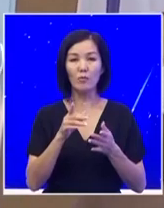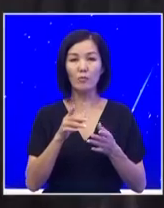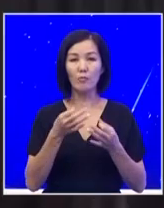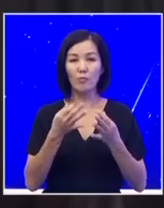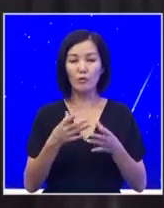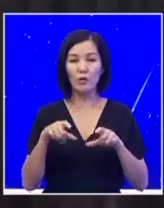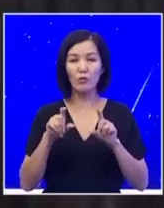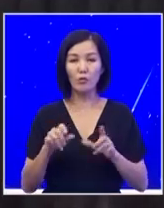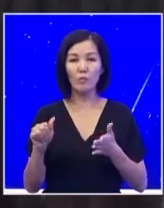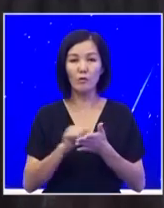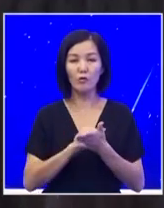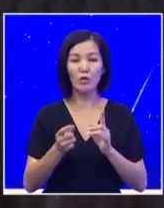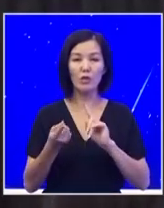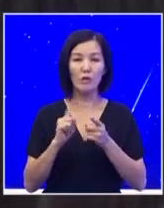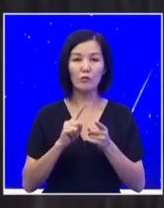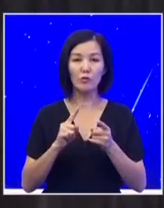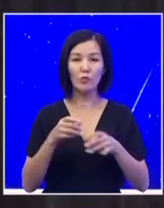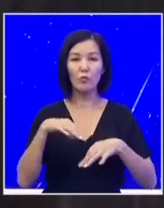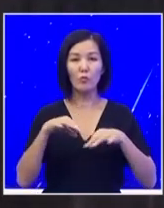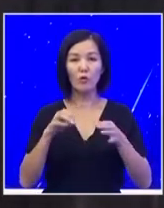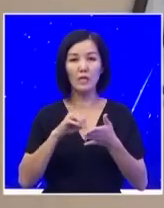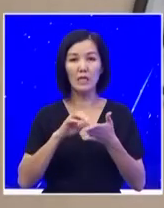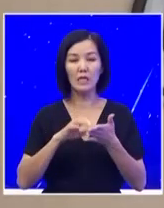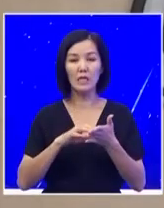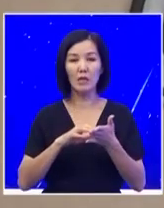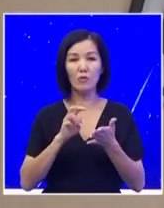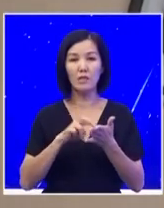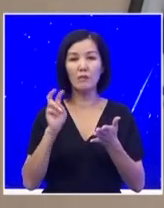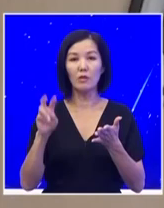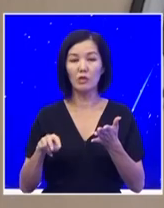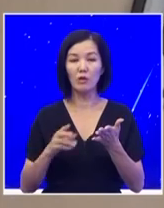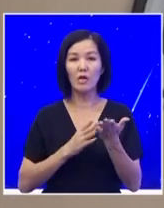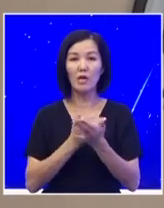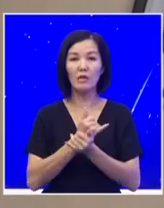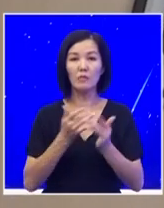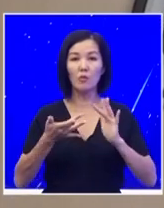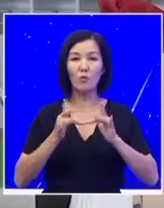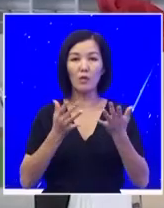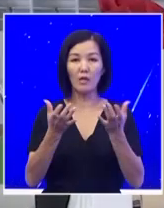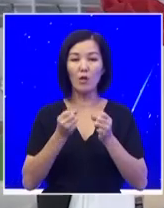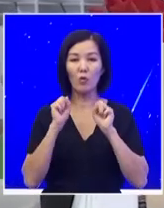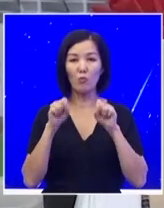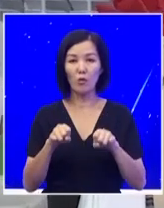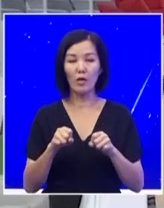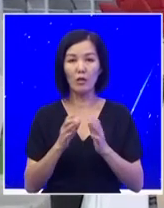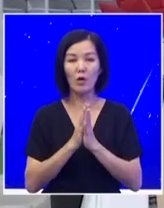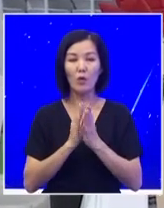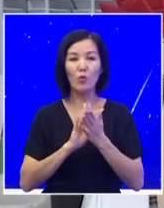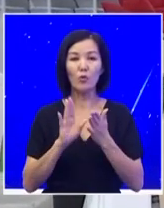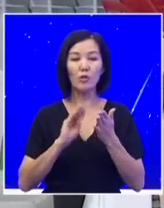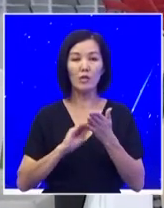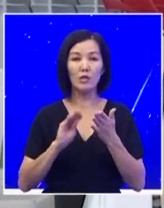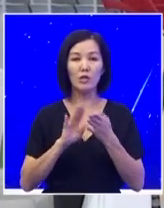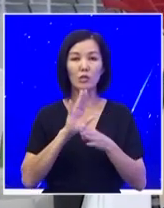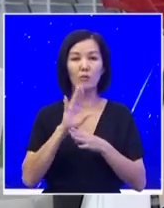сынды куәлікті ауыстыру, көлікті тіркеу, есептен шығару сынды қызметтерді де онлайн атқаруға болады. Өтініш қалдырасыз,